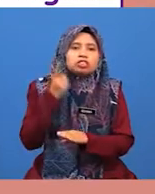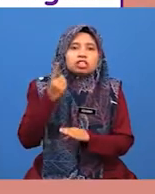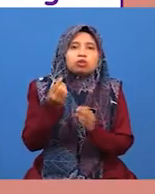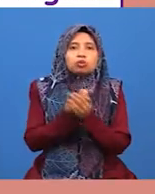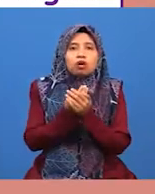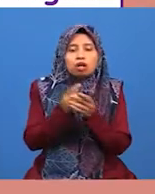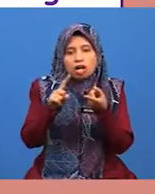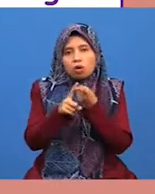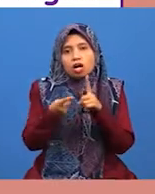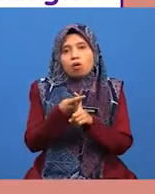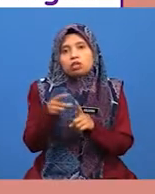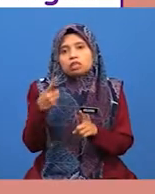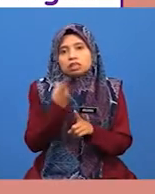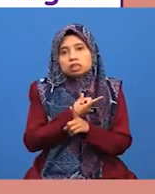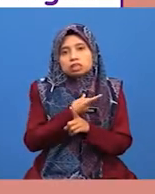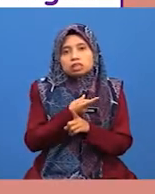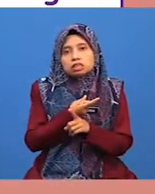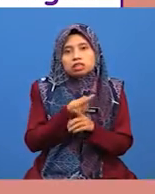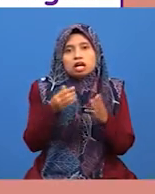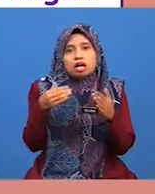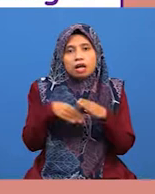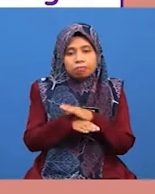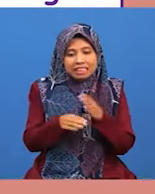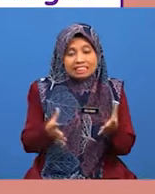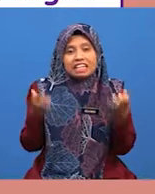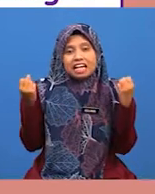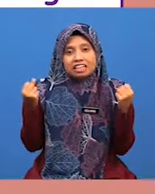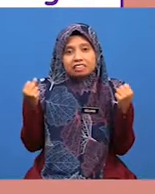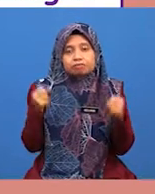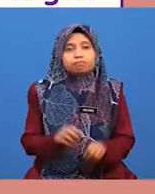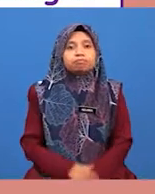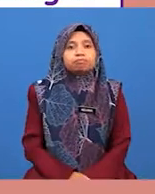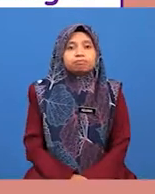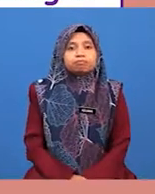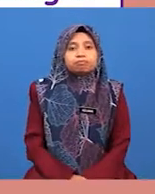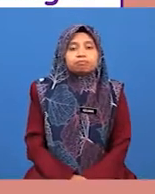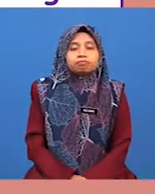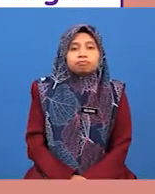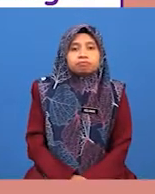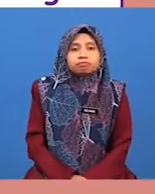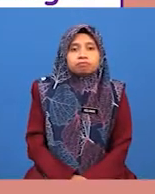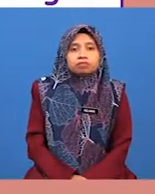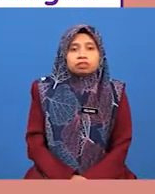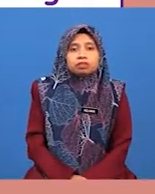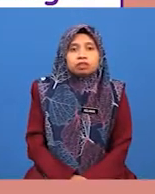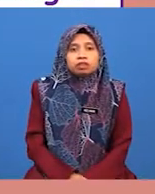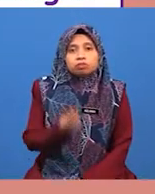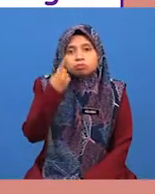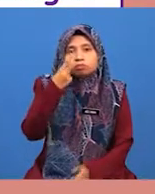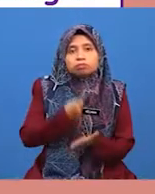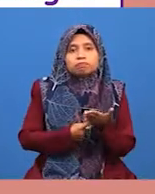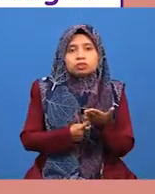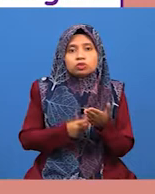mendoakan semua kawan-kawan kita berada dalam keadaan yang sihat sejahtera. Untuk